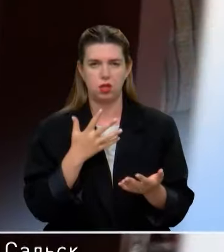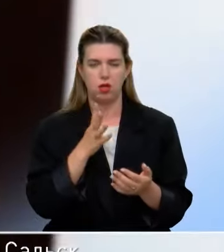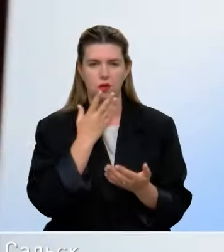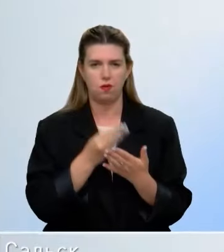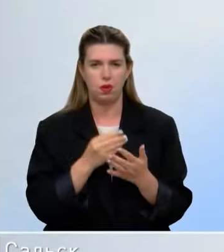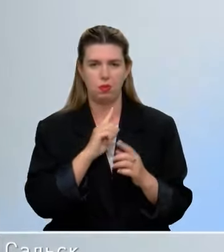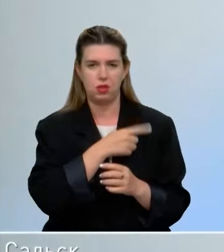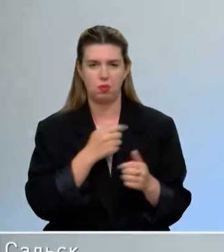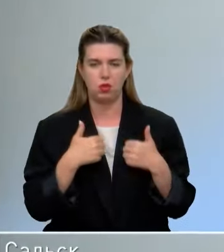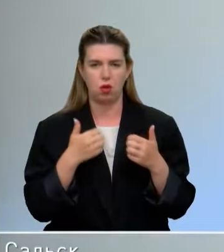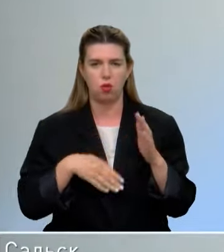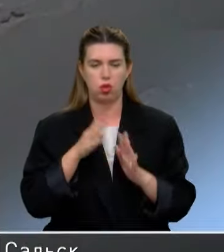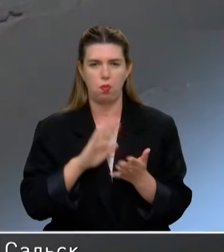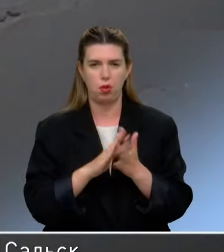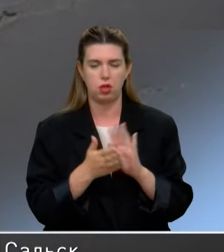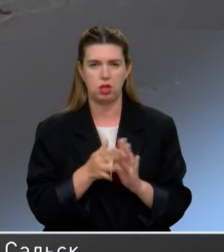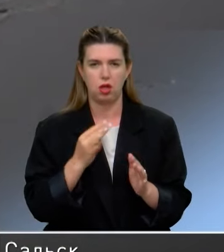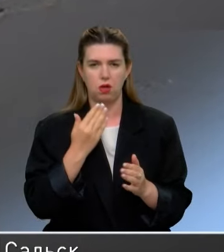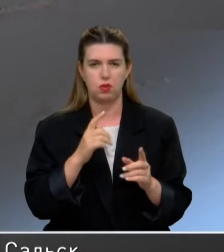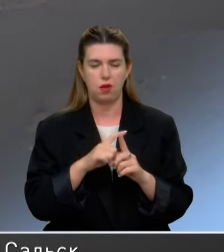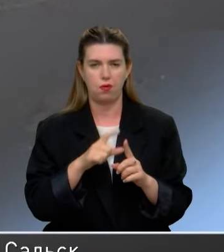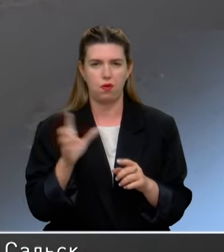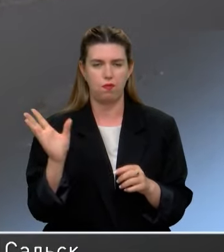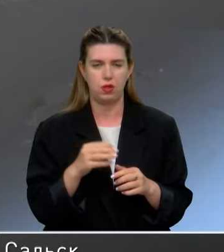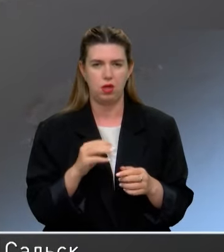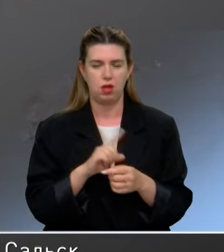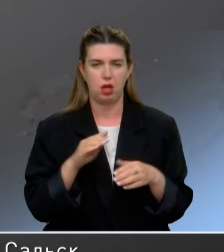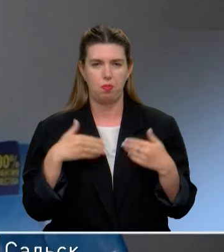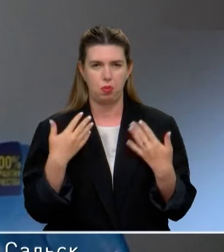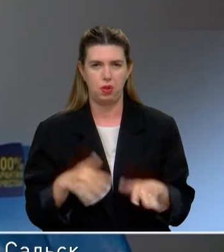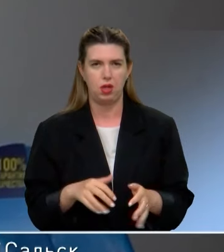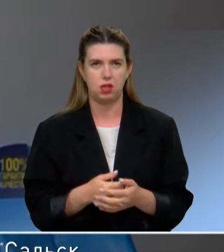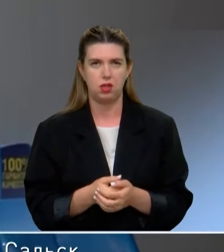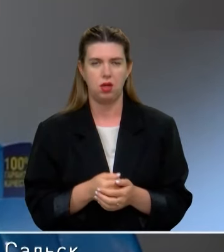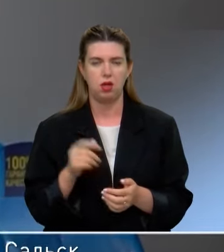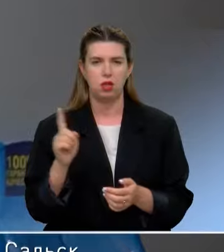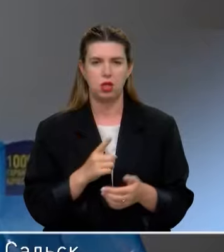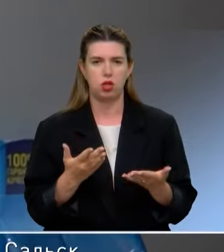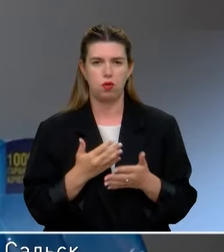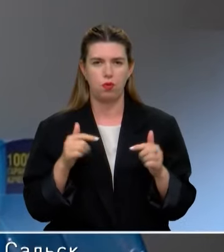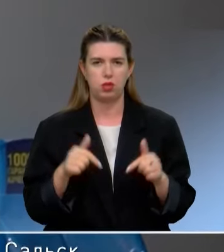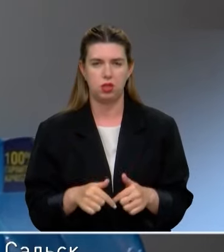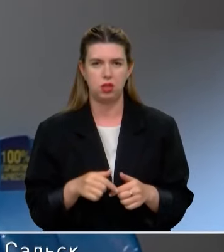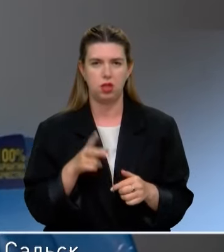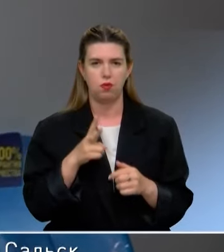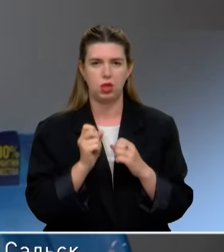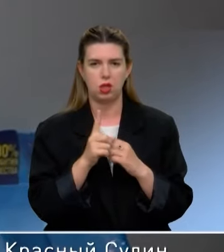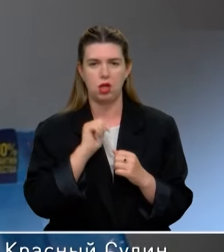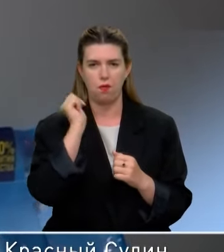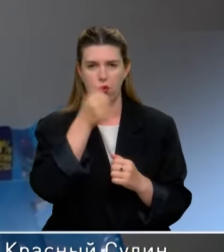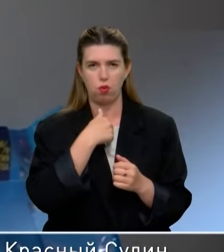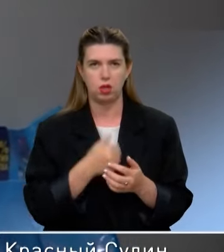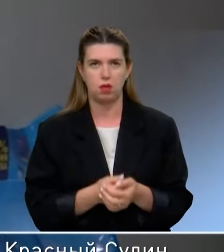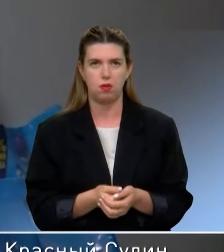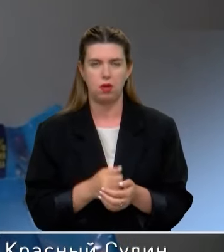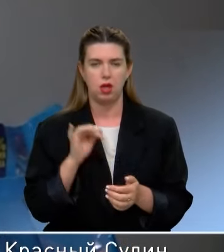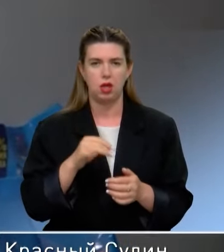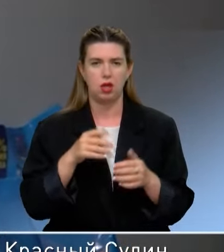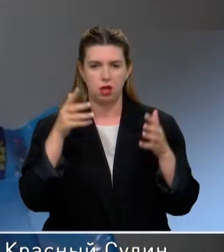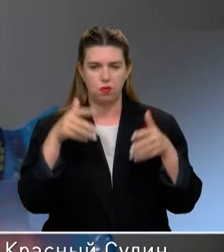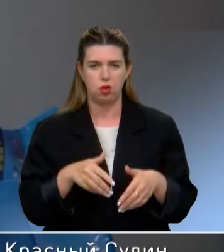силами стараются улучшить ситуацию но по их словам все эти меры бесполезны значит живу я здесь с 2011 года и